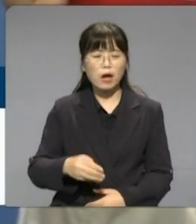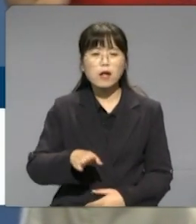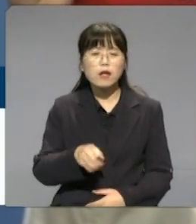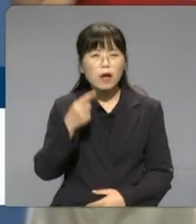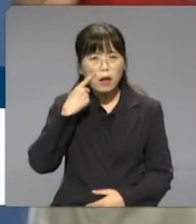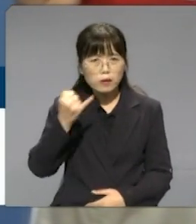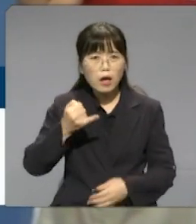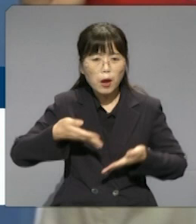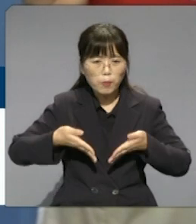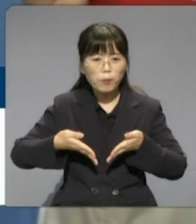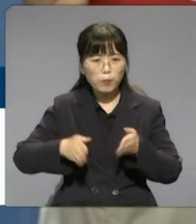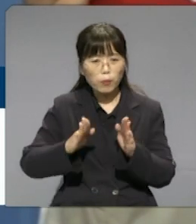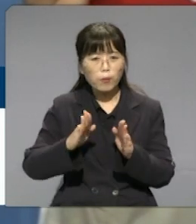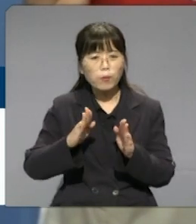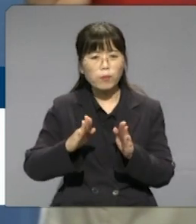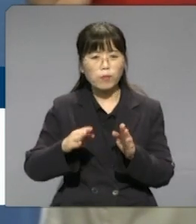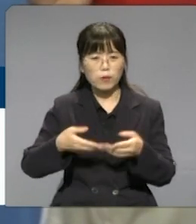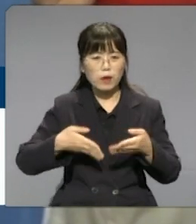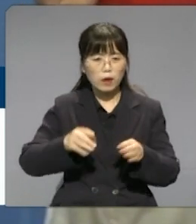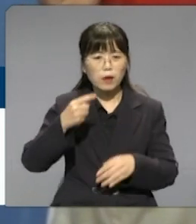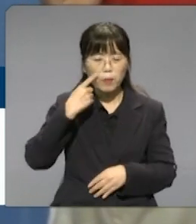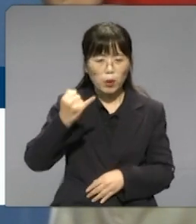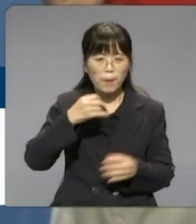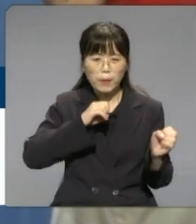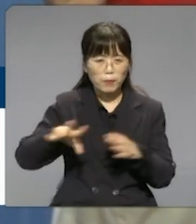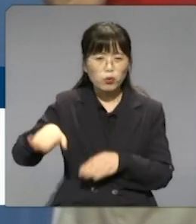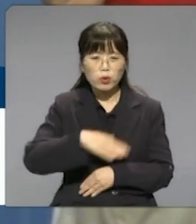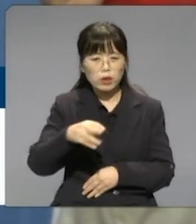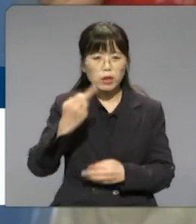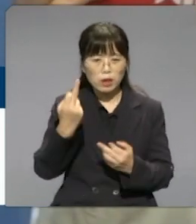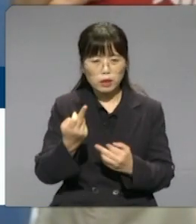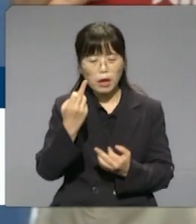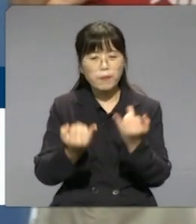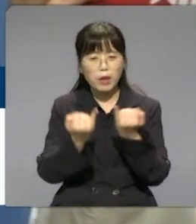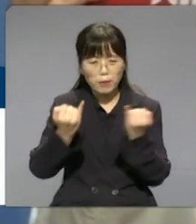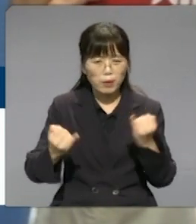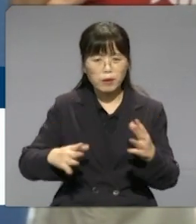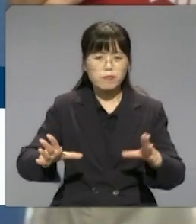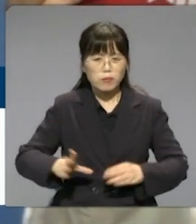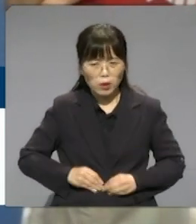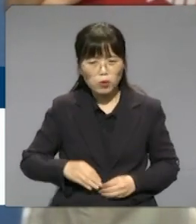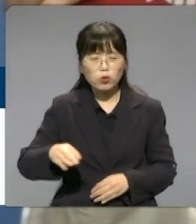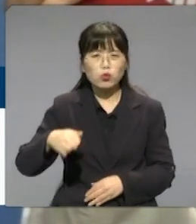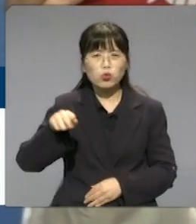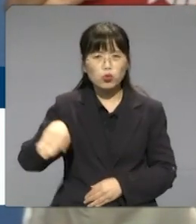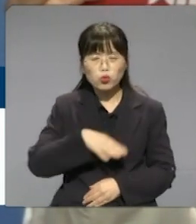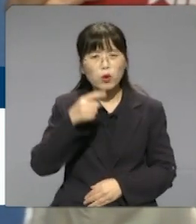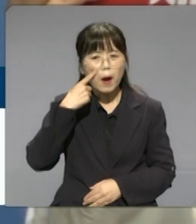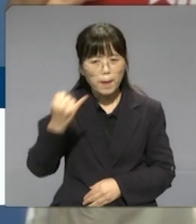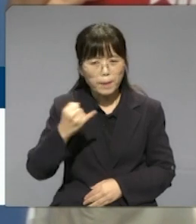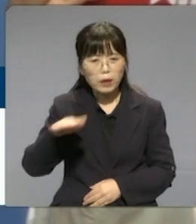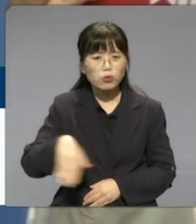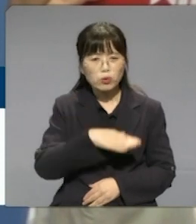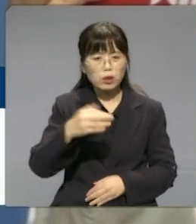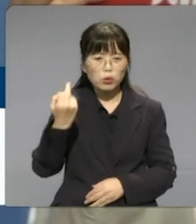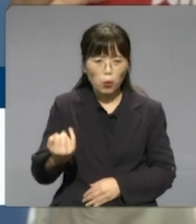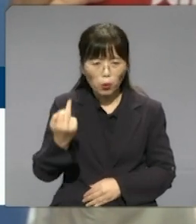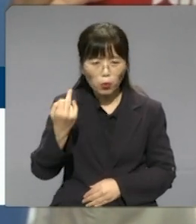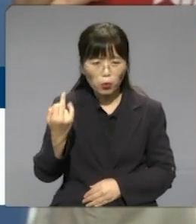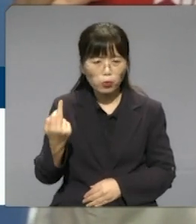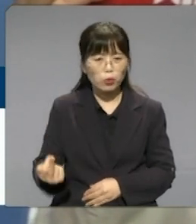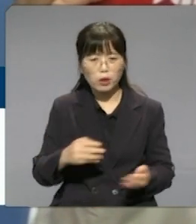생모에게 버림받은 우리 삼남매를 주름 배를 움켜잡으며 생모는 우리 동생이 사고가